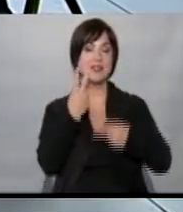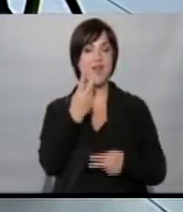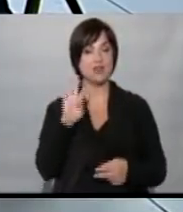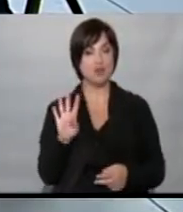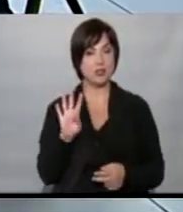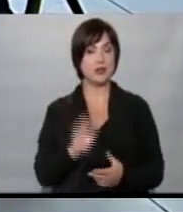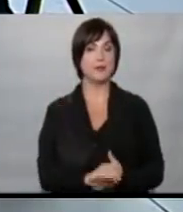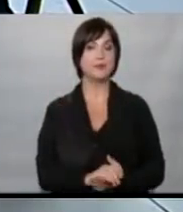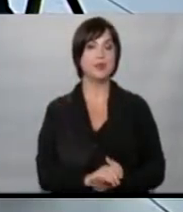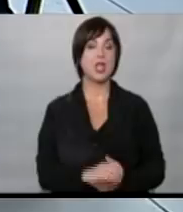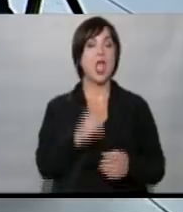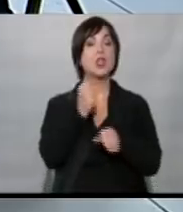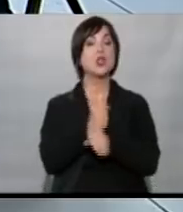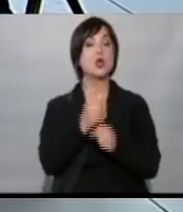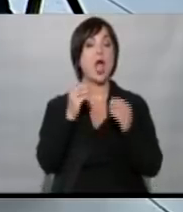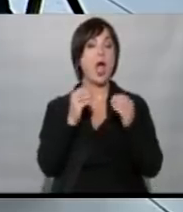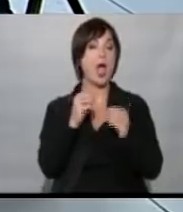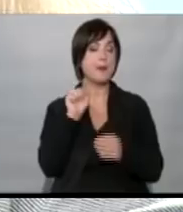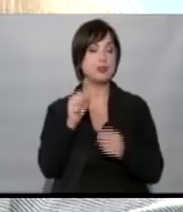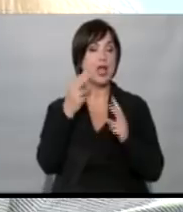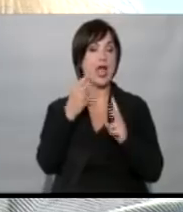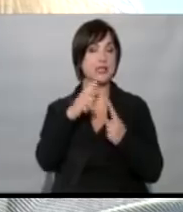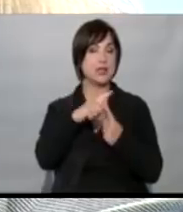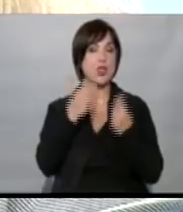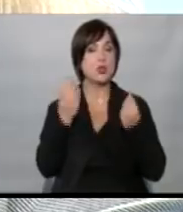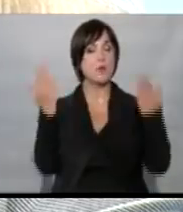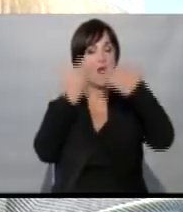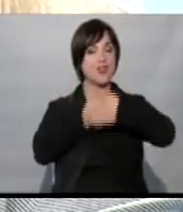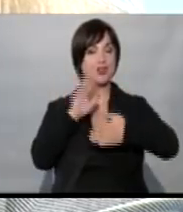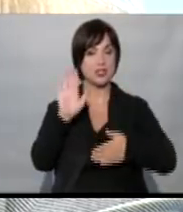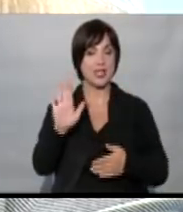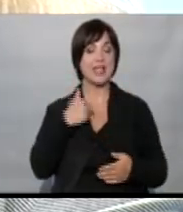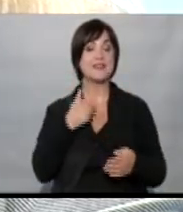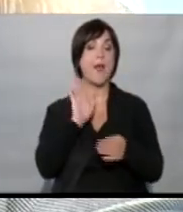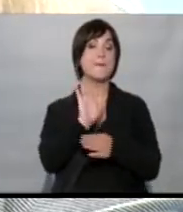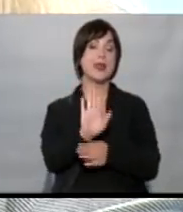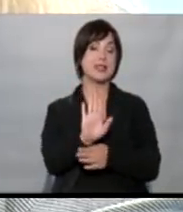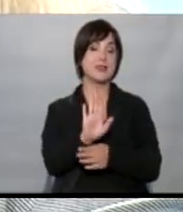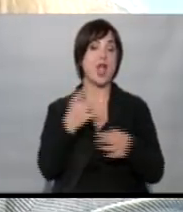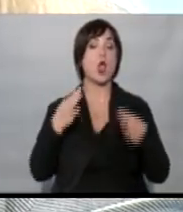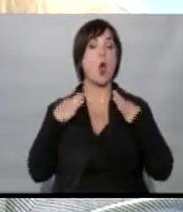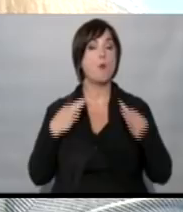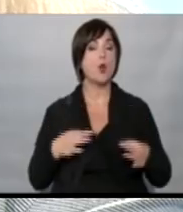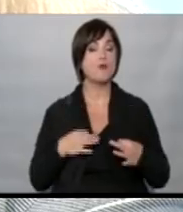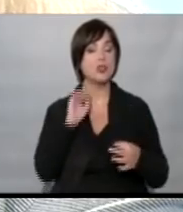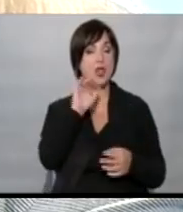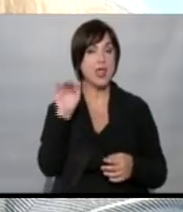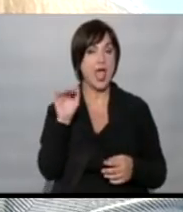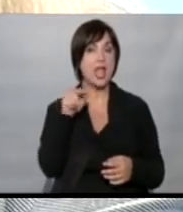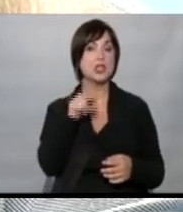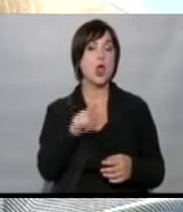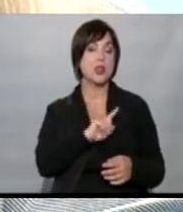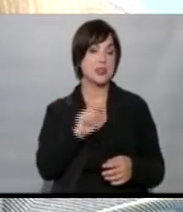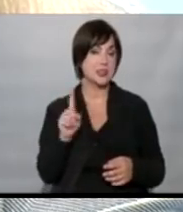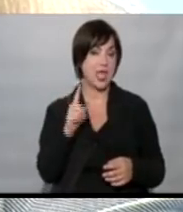24. Донка Барджиева Трајковска, добра вечер и за вас. Јас ве представив како професор во најавата, но